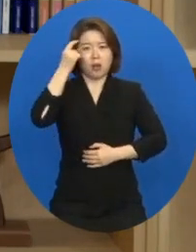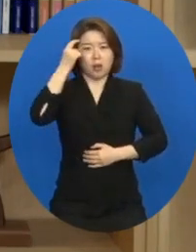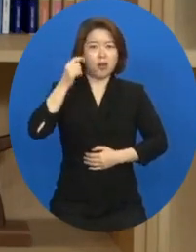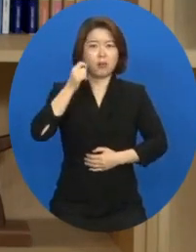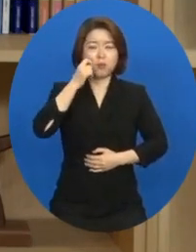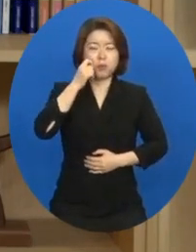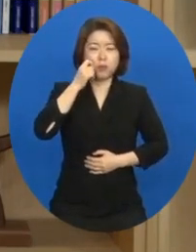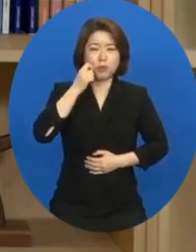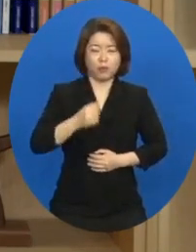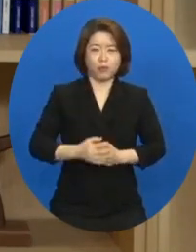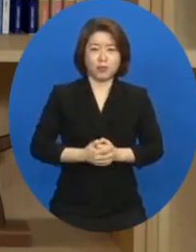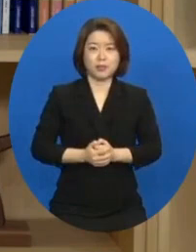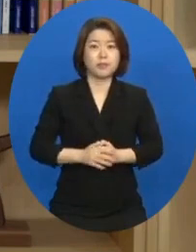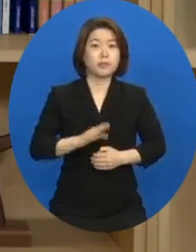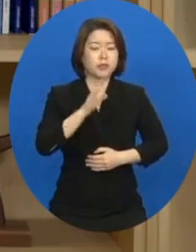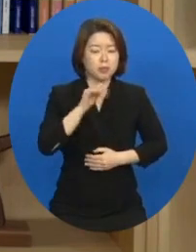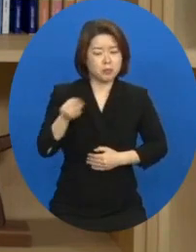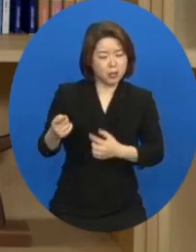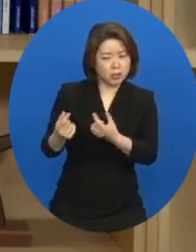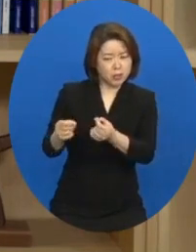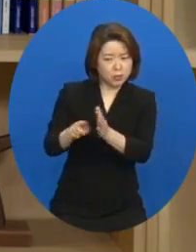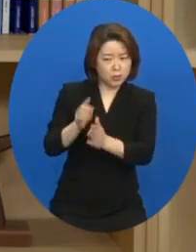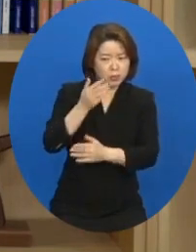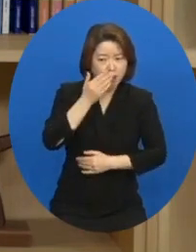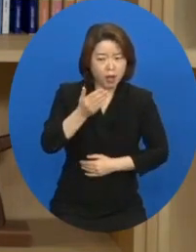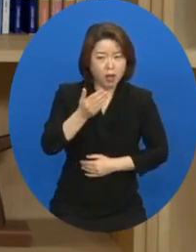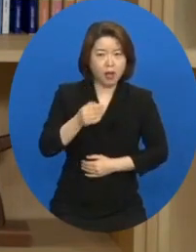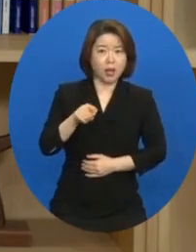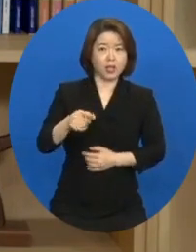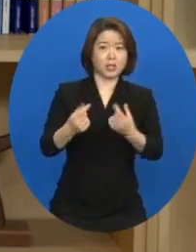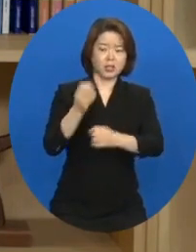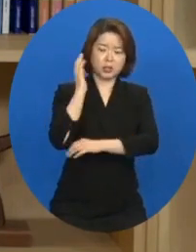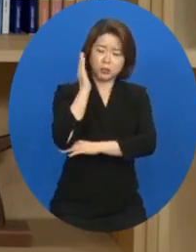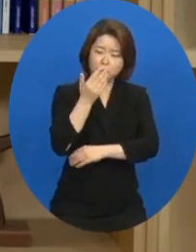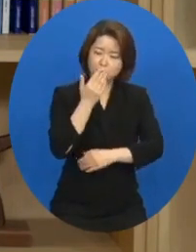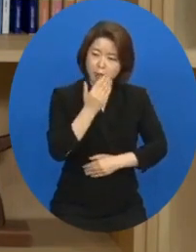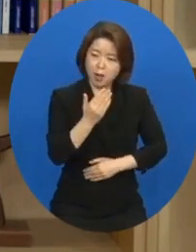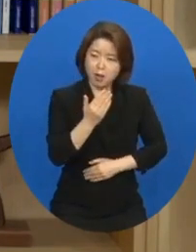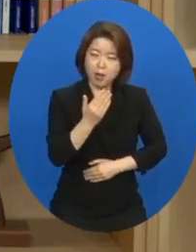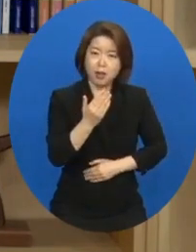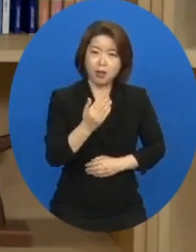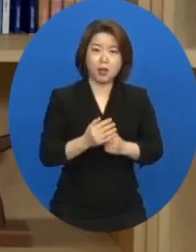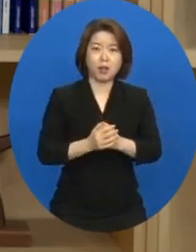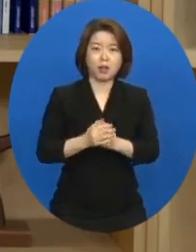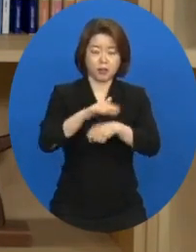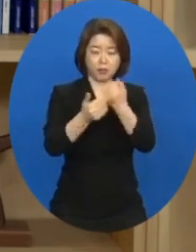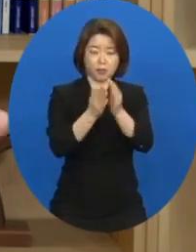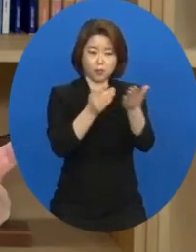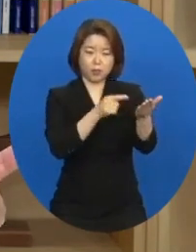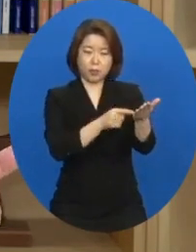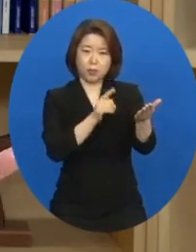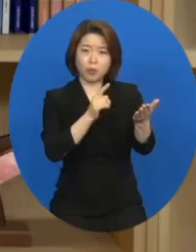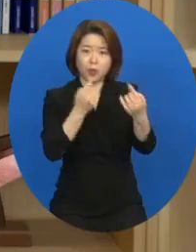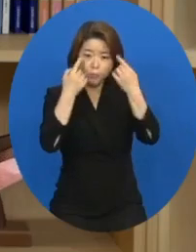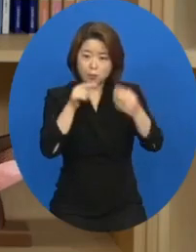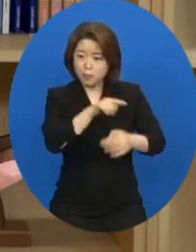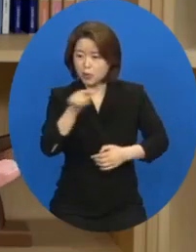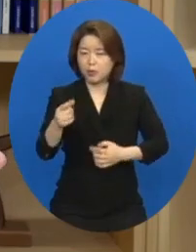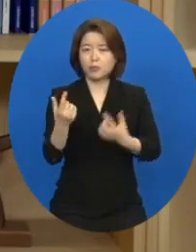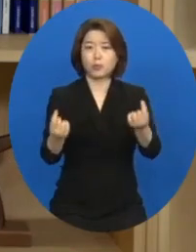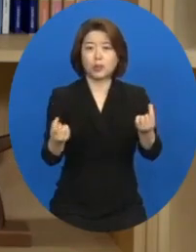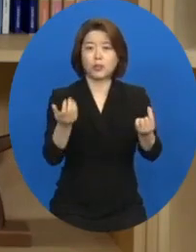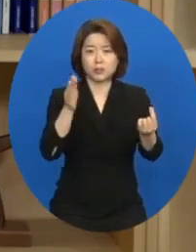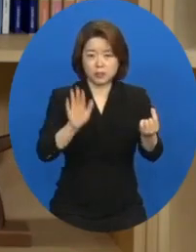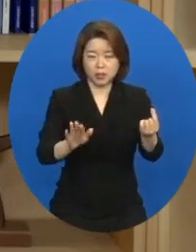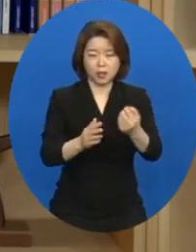어려웠습니다 정말 이렇게 믿어도 될까 이렇게 설교 해도 될까 성경 말씀은 분명히 그 말씀인데